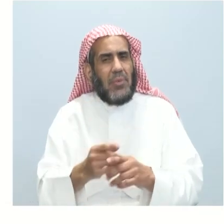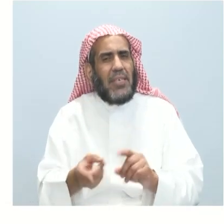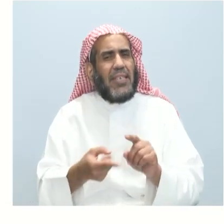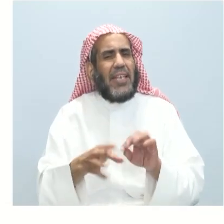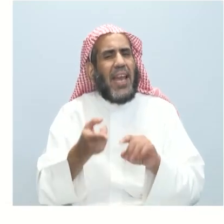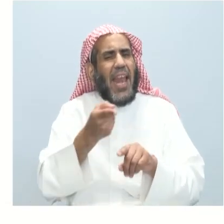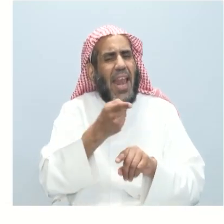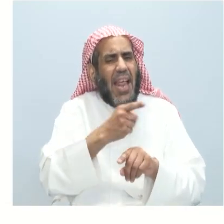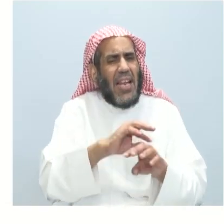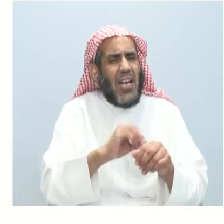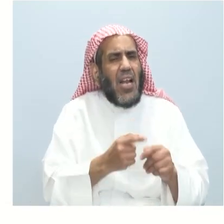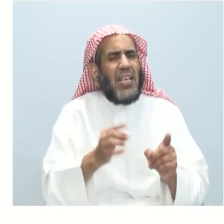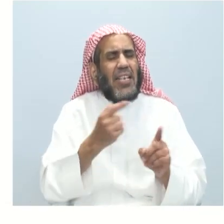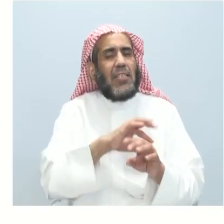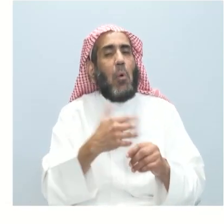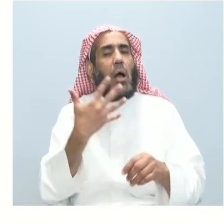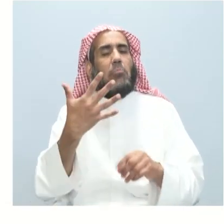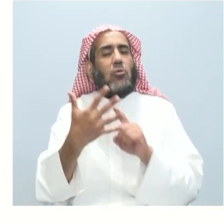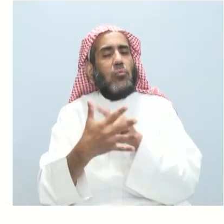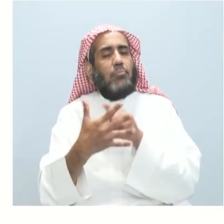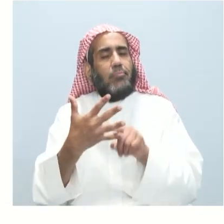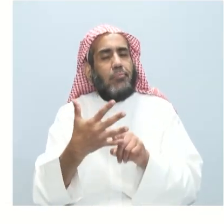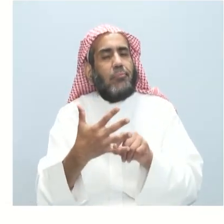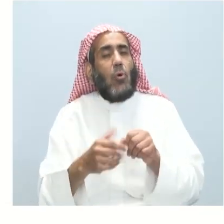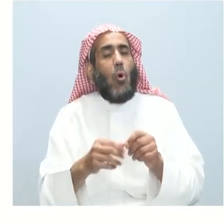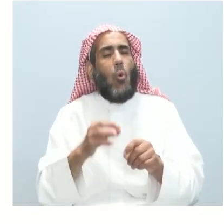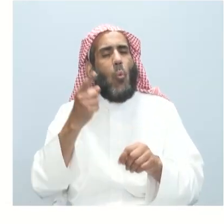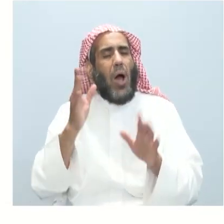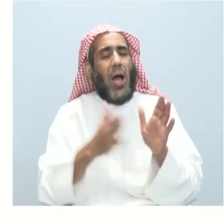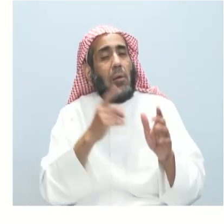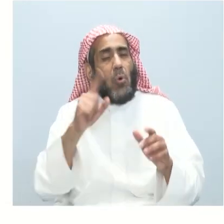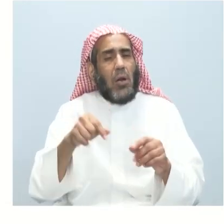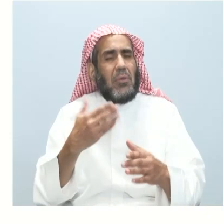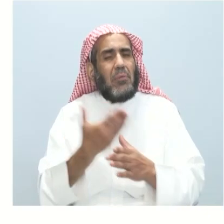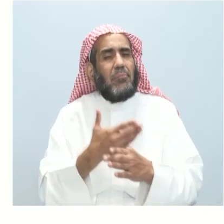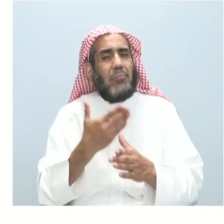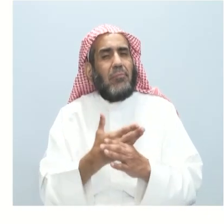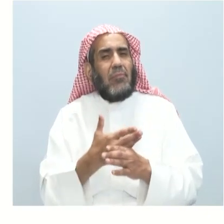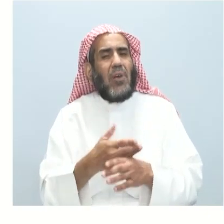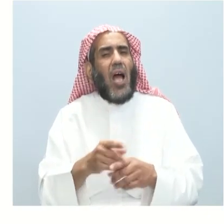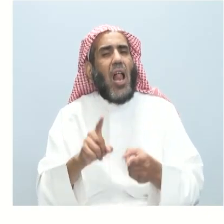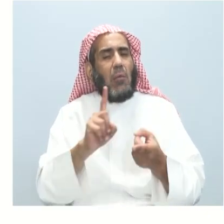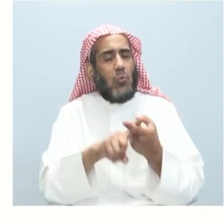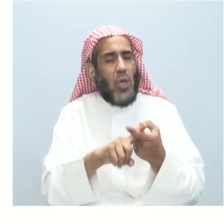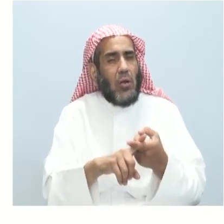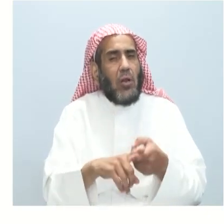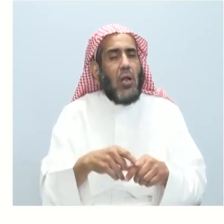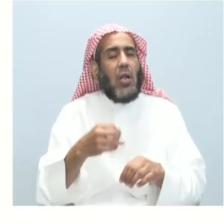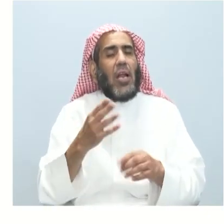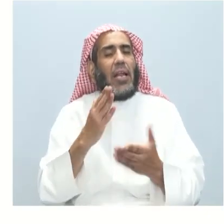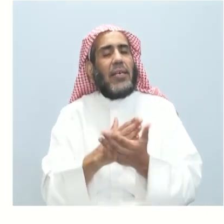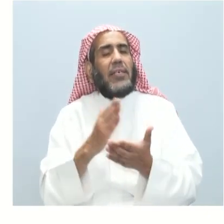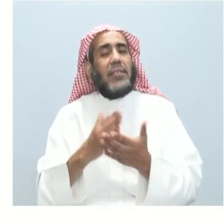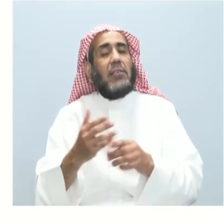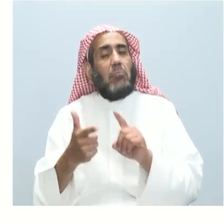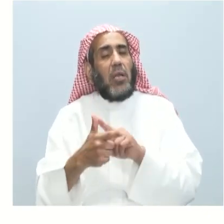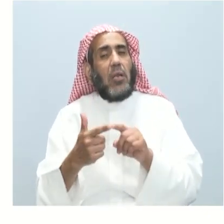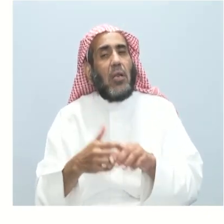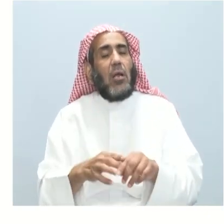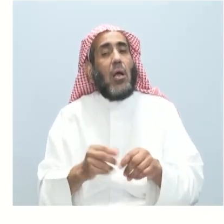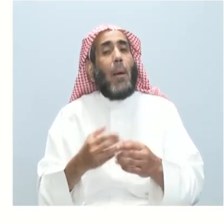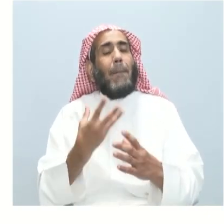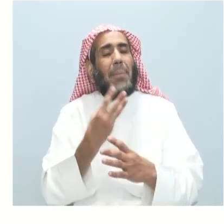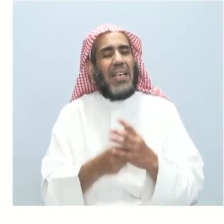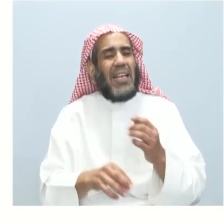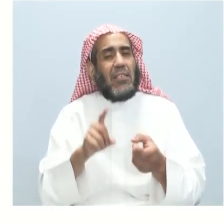وهن خمس اصناف وهنا والمحرمات بسبب المصاهره وهن على قسمين بنات